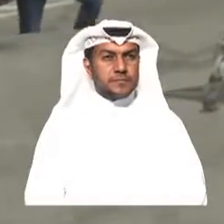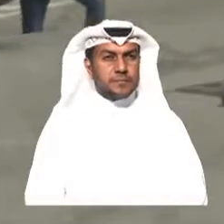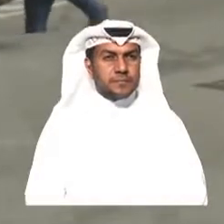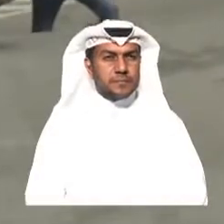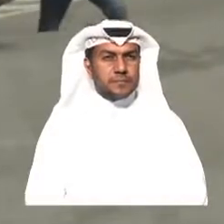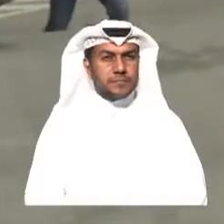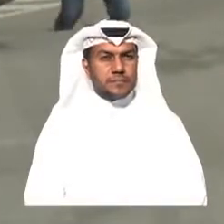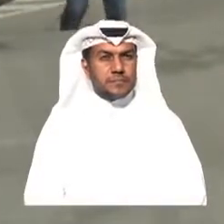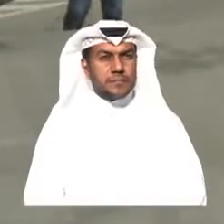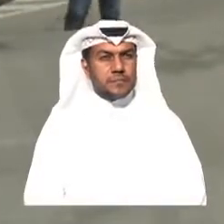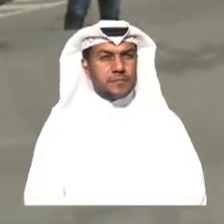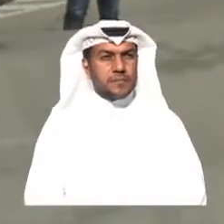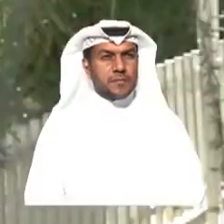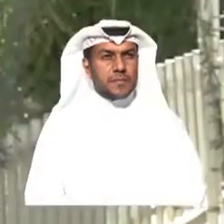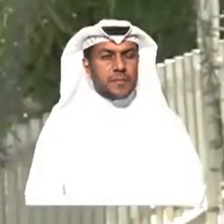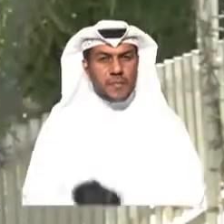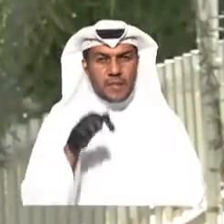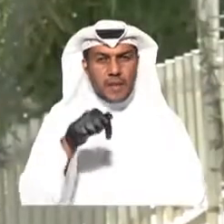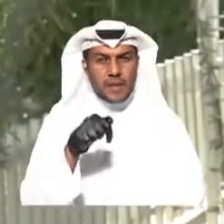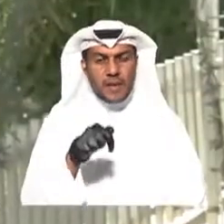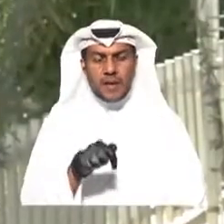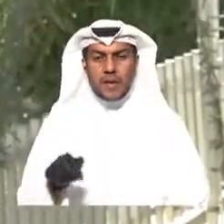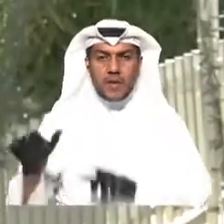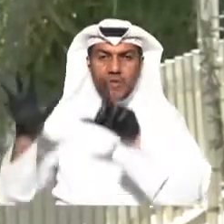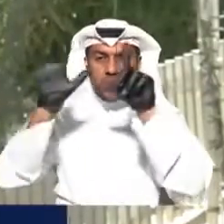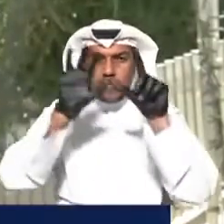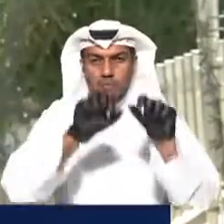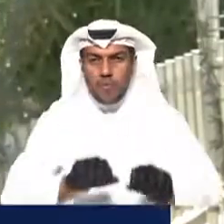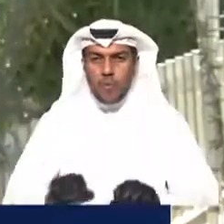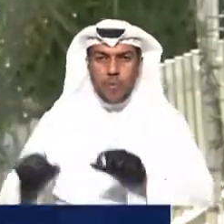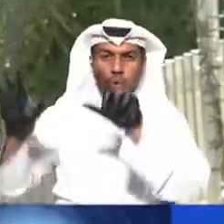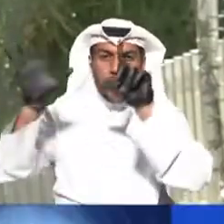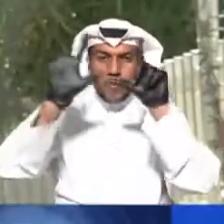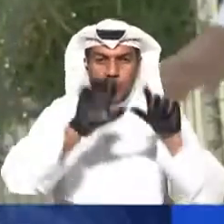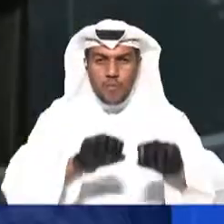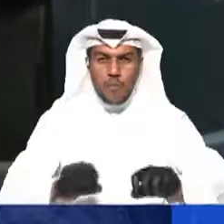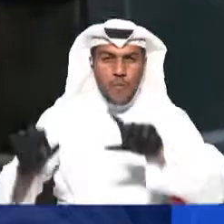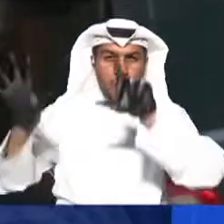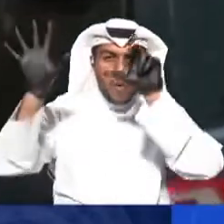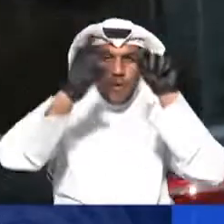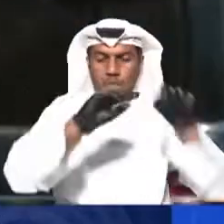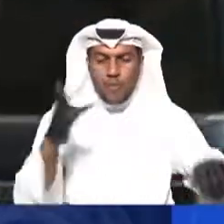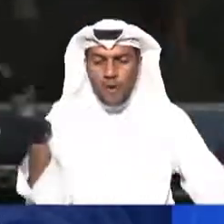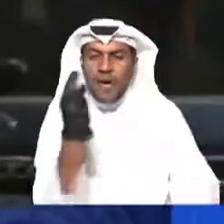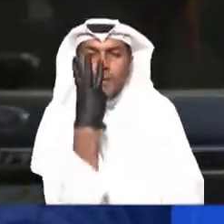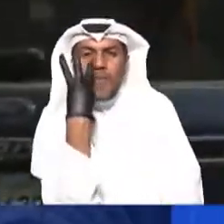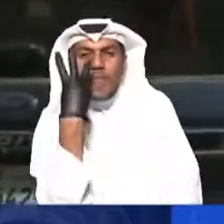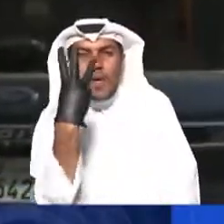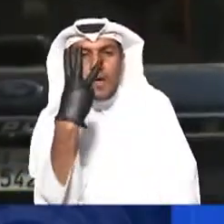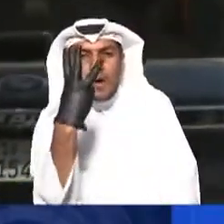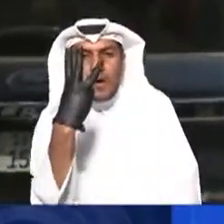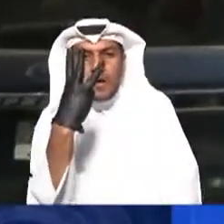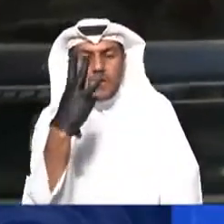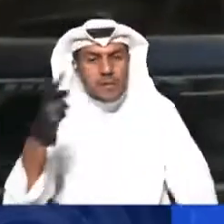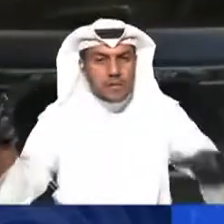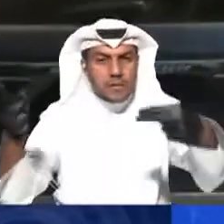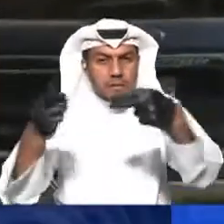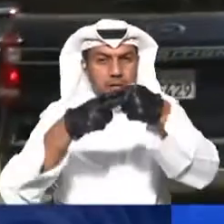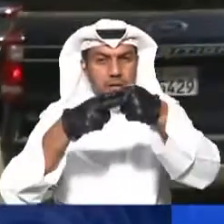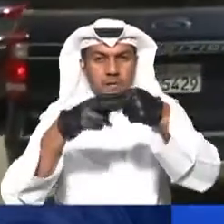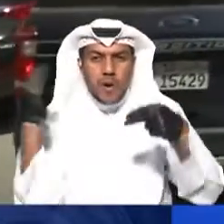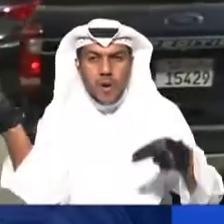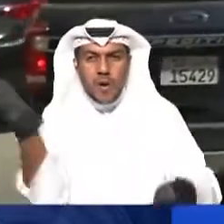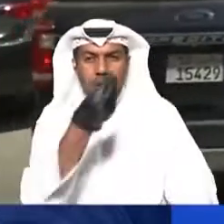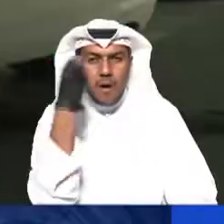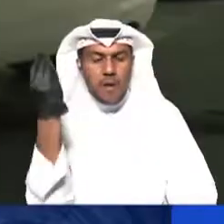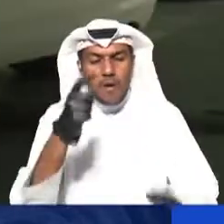مع دخول البلاد الأسبوع الثالث من تطبيق قرار الحظر الجزئي، كان لابد لنا من جولة ميدانية لرصد